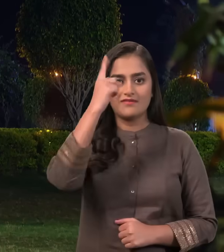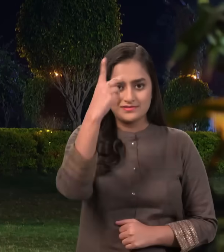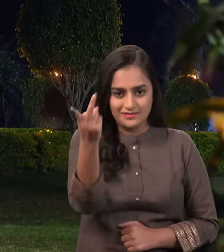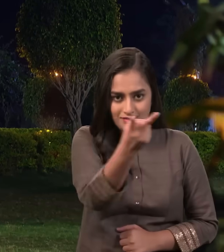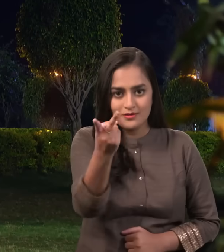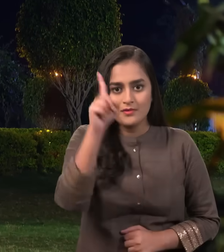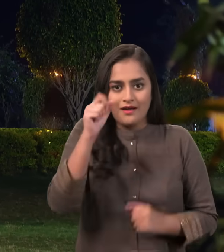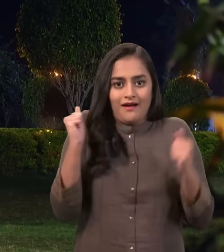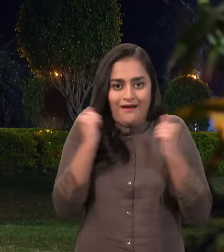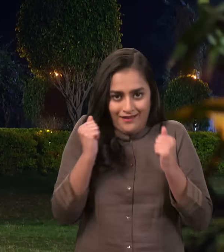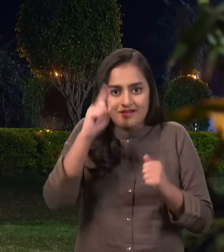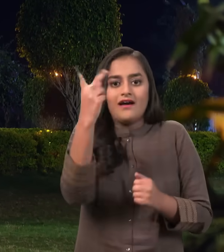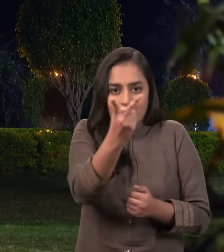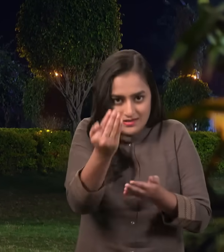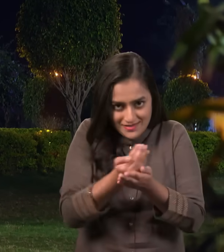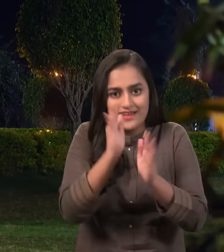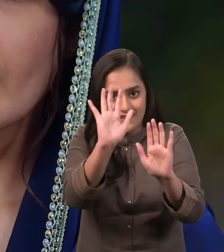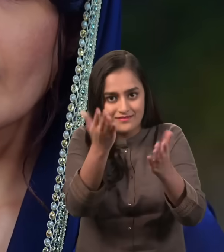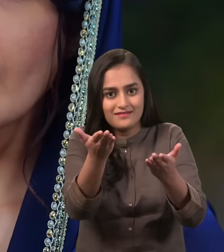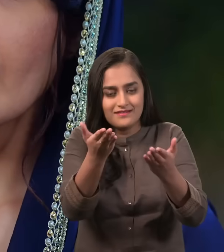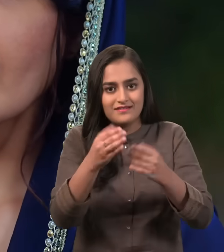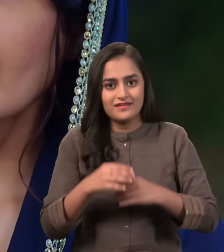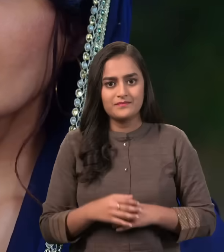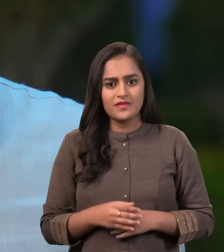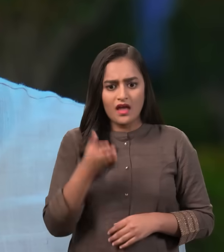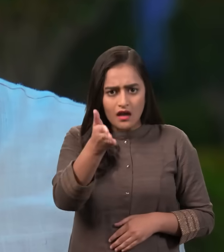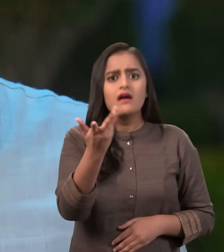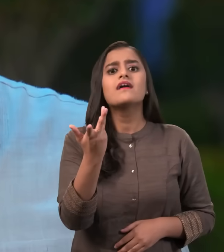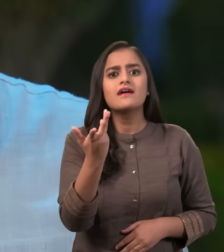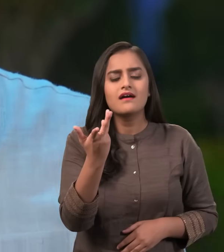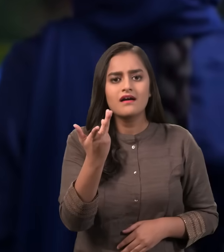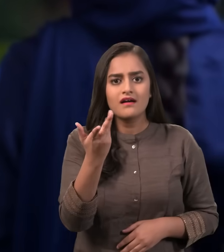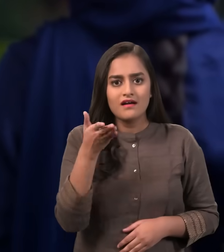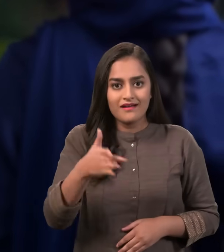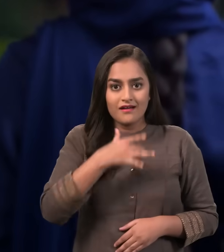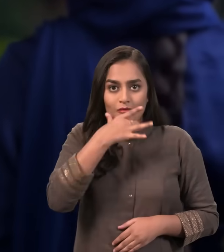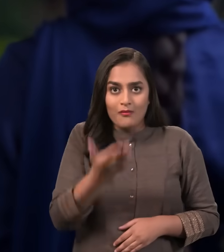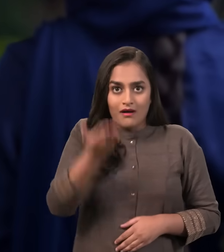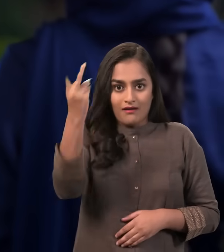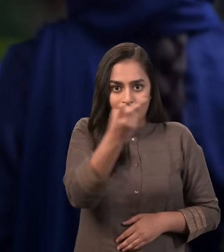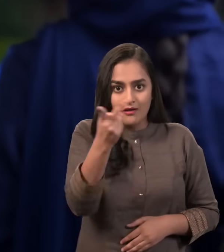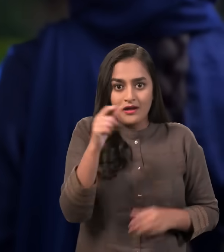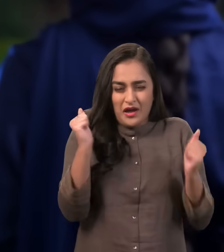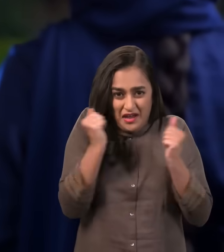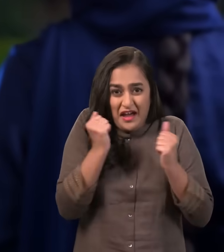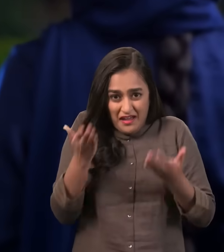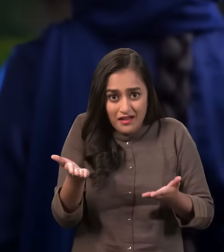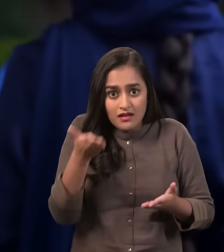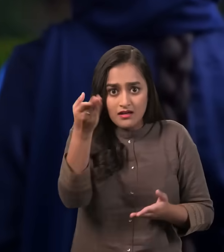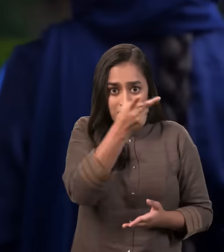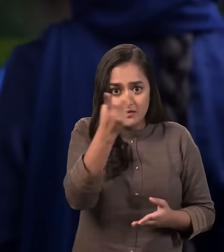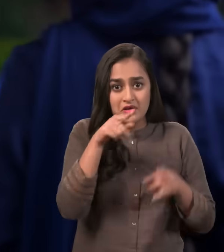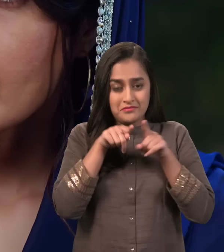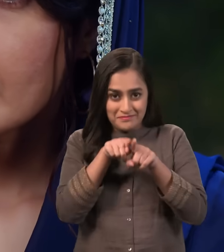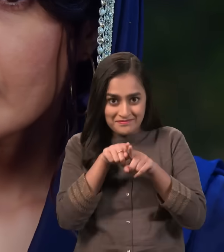पहले आप दोनों खुद तो अपने आप को ठंड से बचा लो। और ये क्या, इस ढलती उम्र में इतने सर्दी वाले मौसम